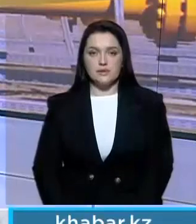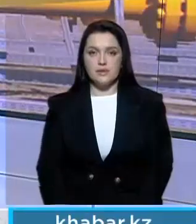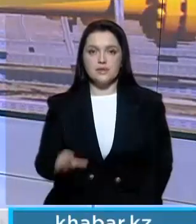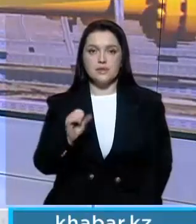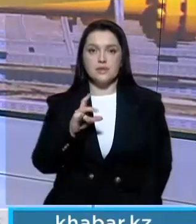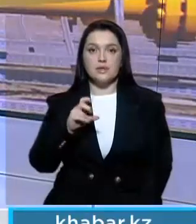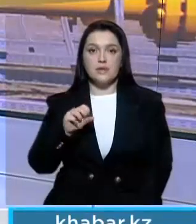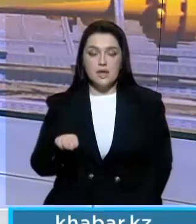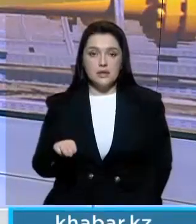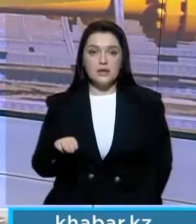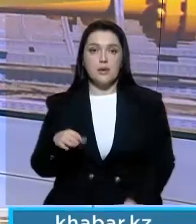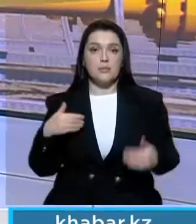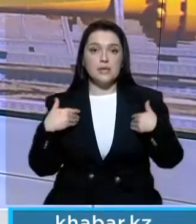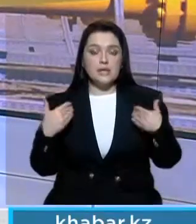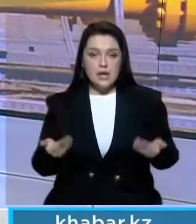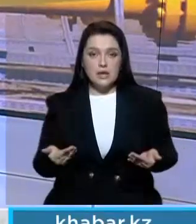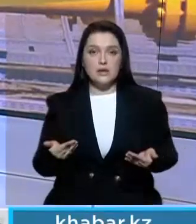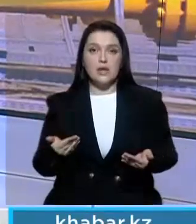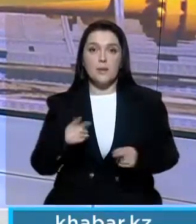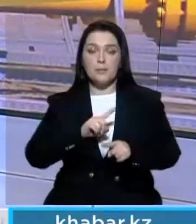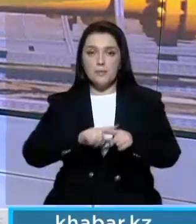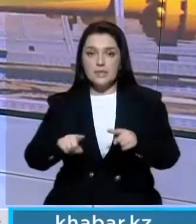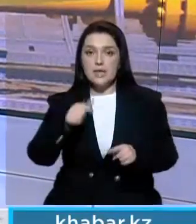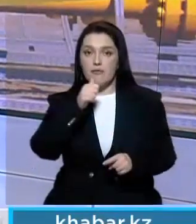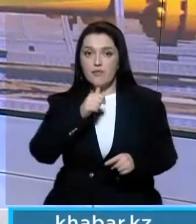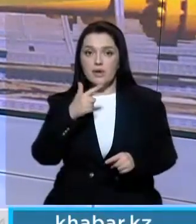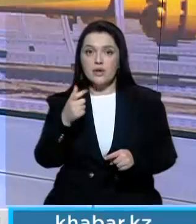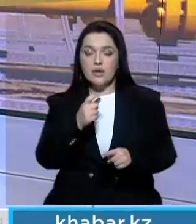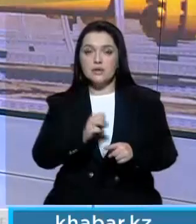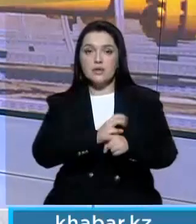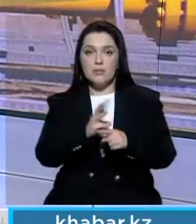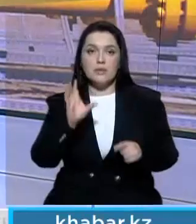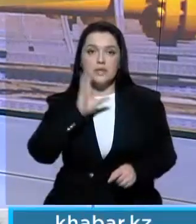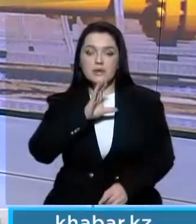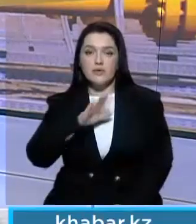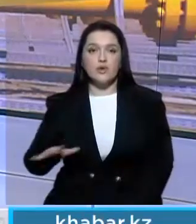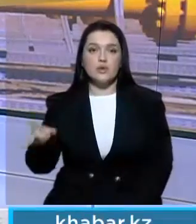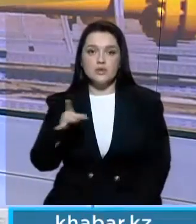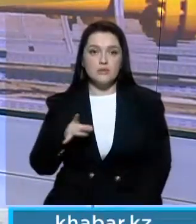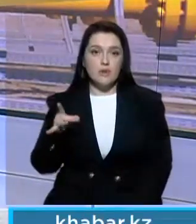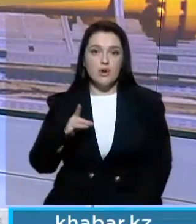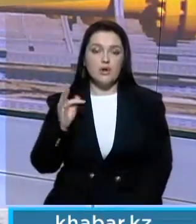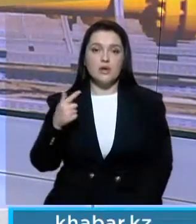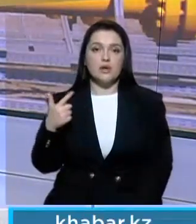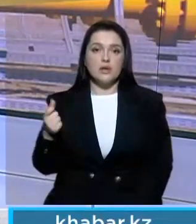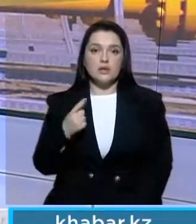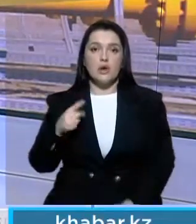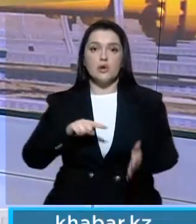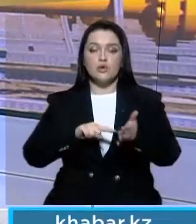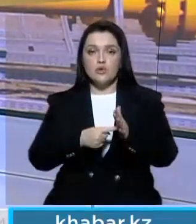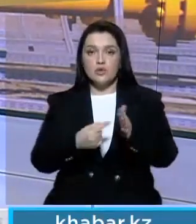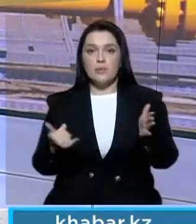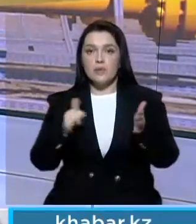А между тем сенаторы предлагают рассмотреть выгодный и быстрый вариант газификации северных регионов республики. Речь о магистральном газопроводе с